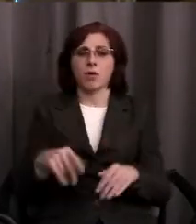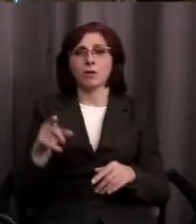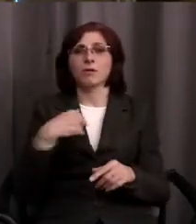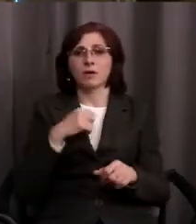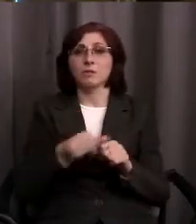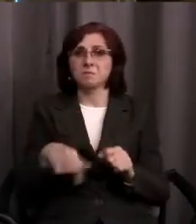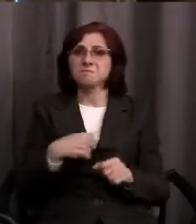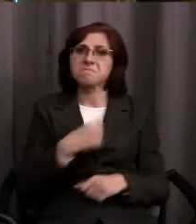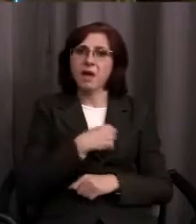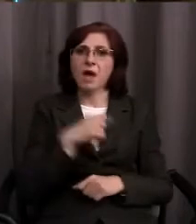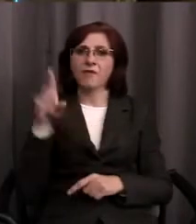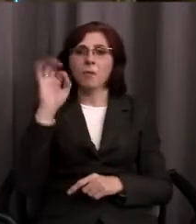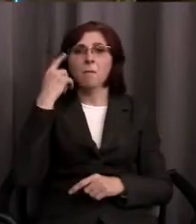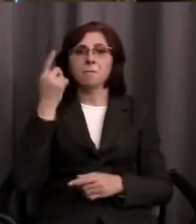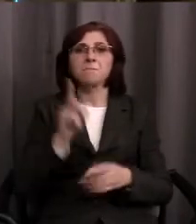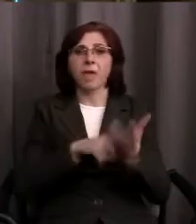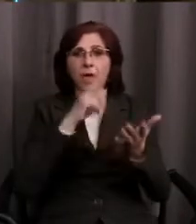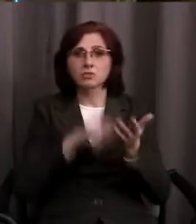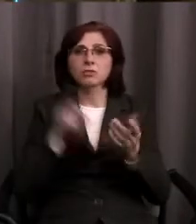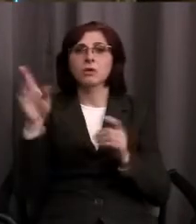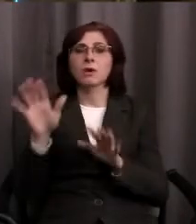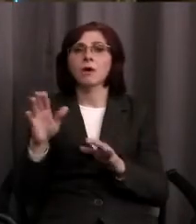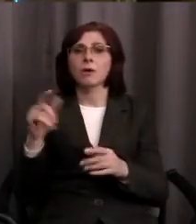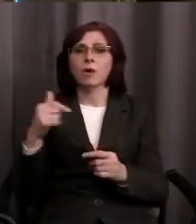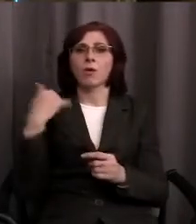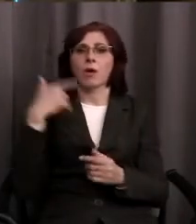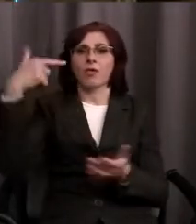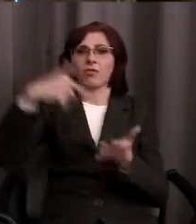właśnie martwię, bo za miesiąc użytkowania obiektu dostaliśmy